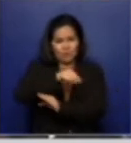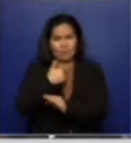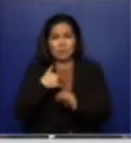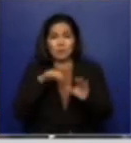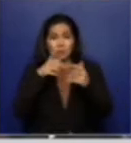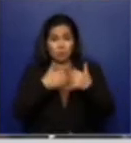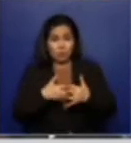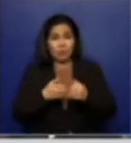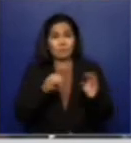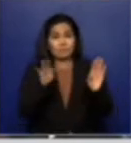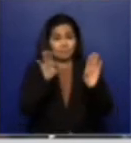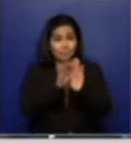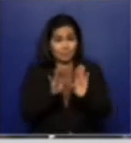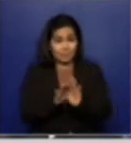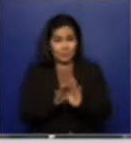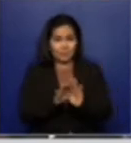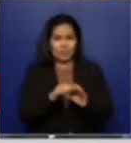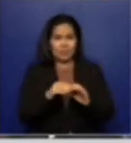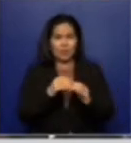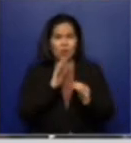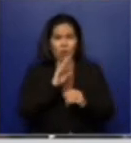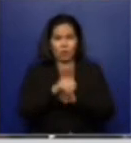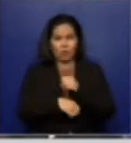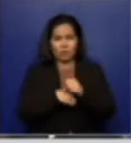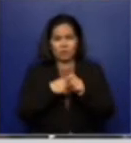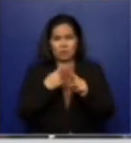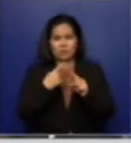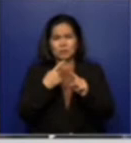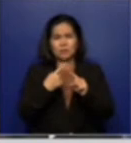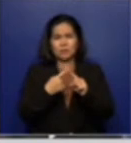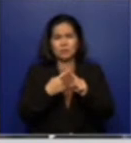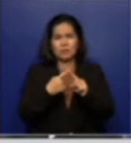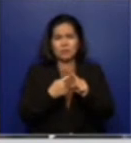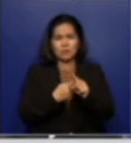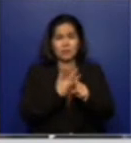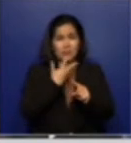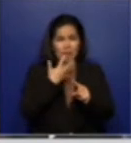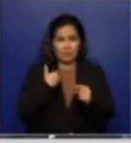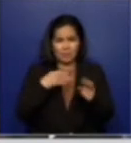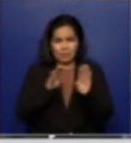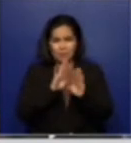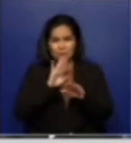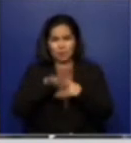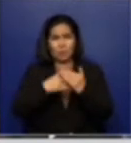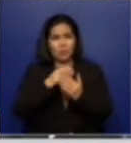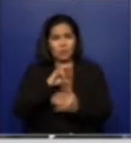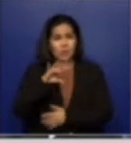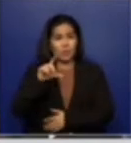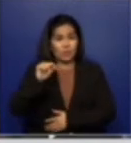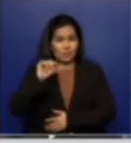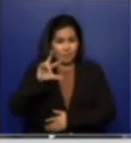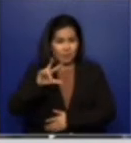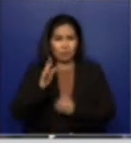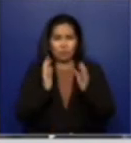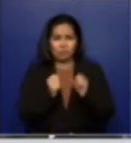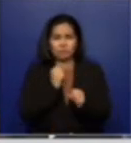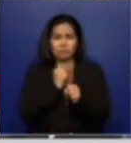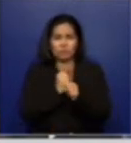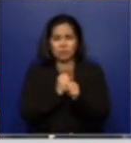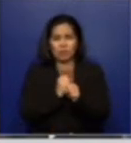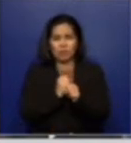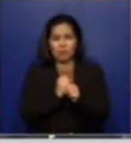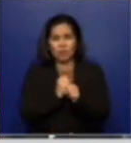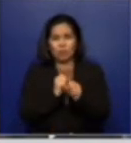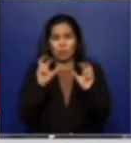ไปในช่วงปีงบประมาณ5เดือนแรกนี่723แห่งคนงานนี่ว่างงาน